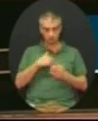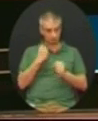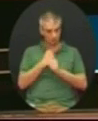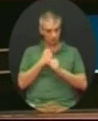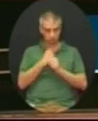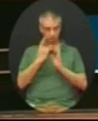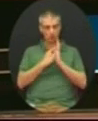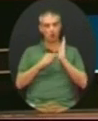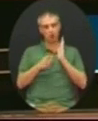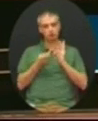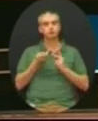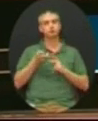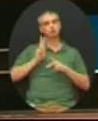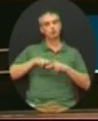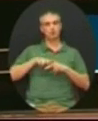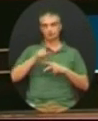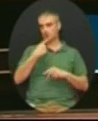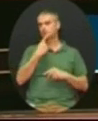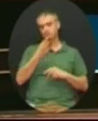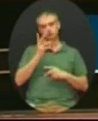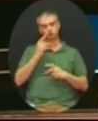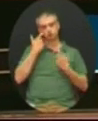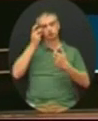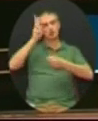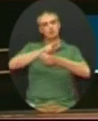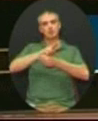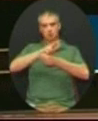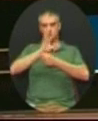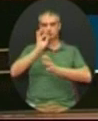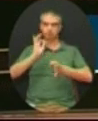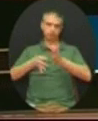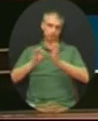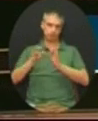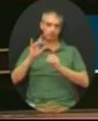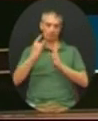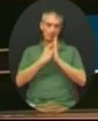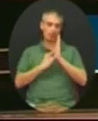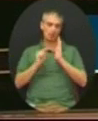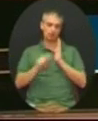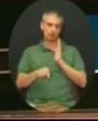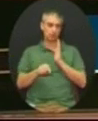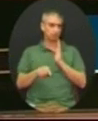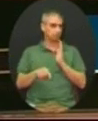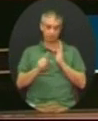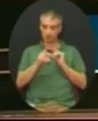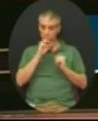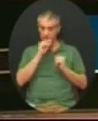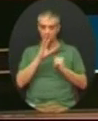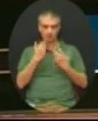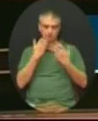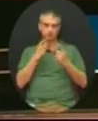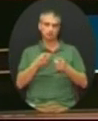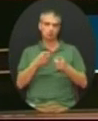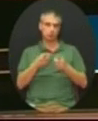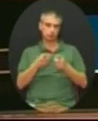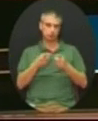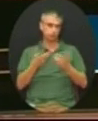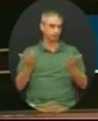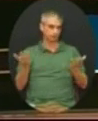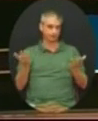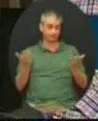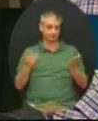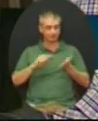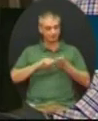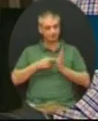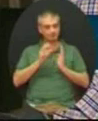את החוק עוד יותר, וגם על זה אומר, יש את הפיקוח המשפטי על החקיקה הזאת, אבל הוא מדבר על הסיפור הזה,